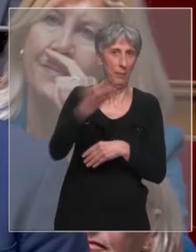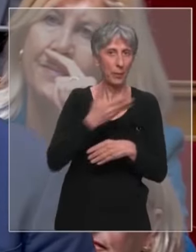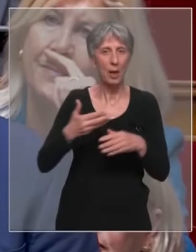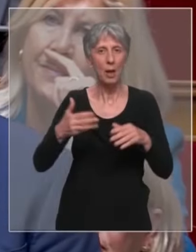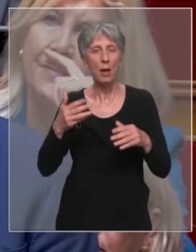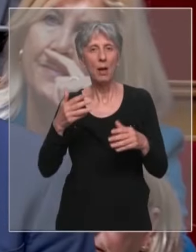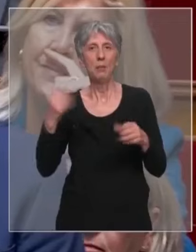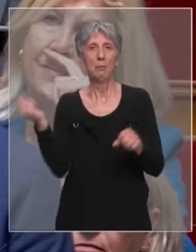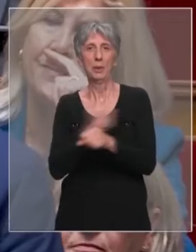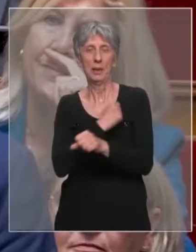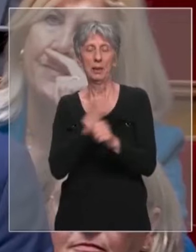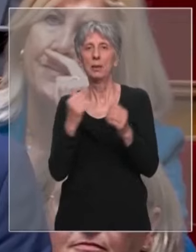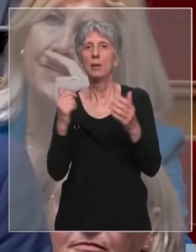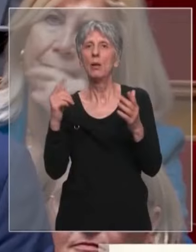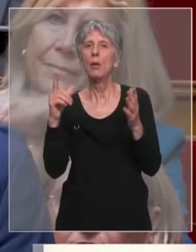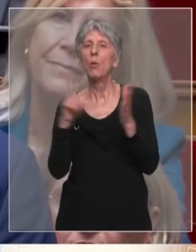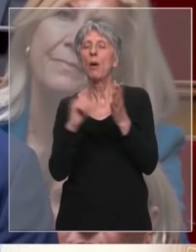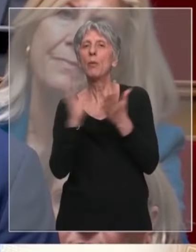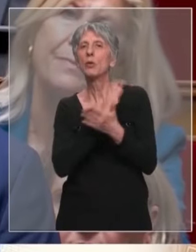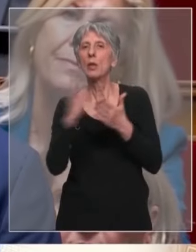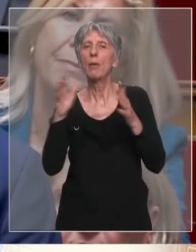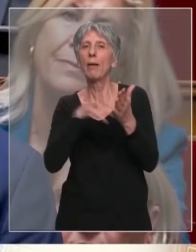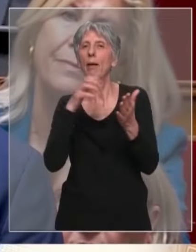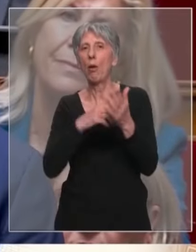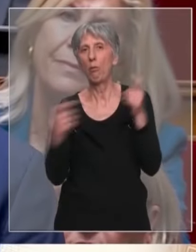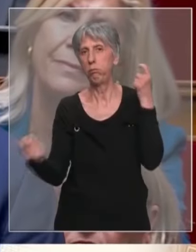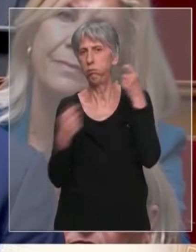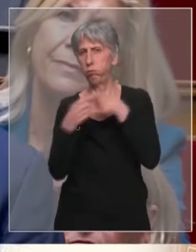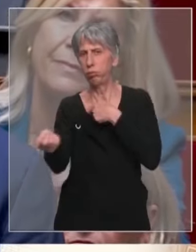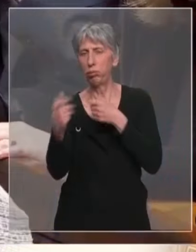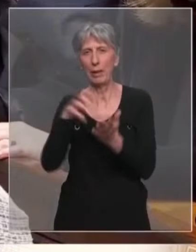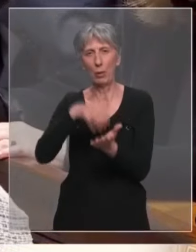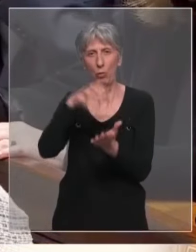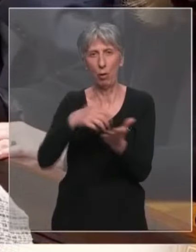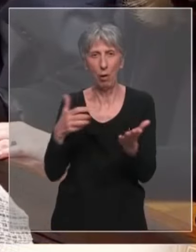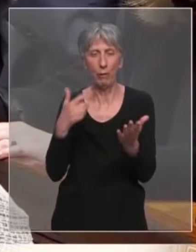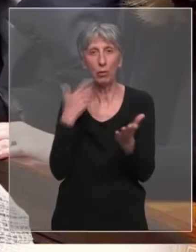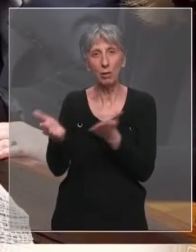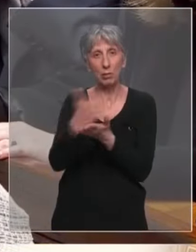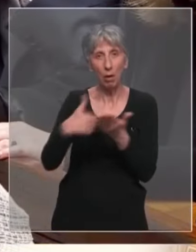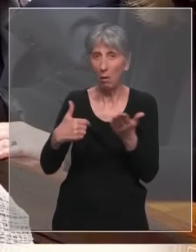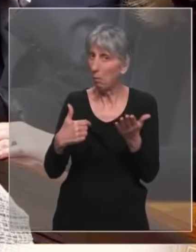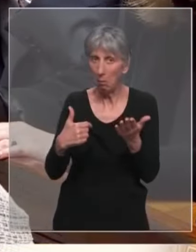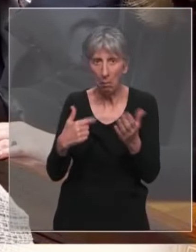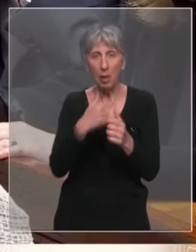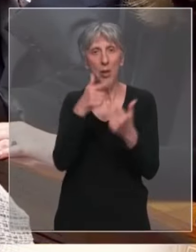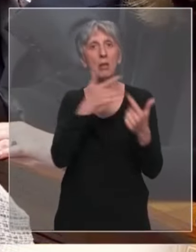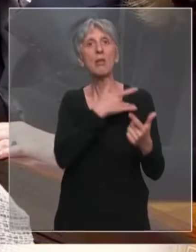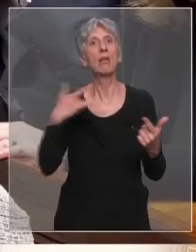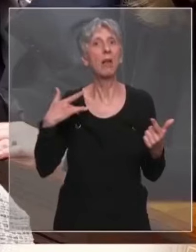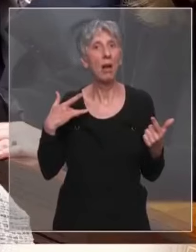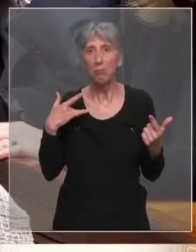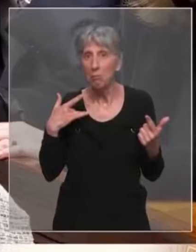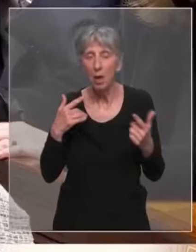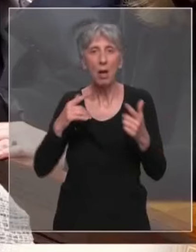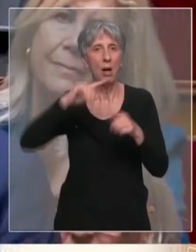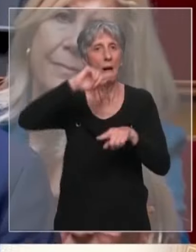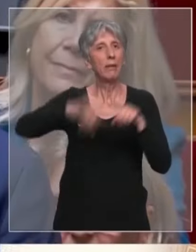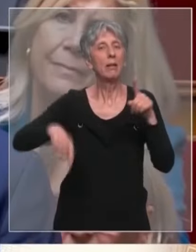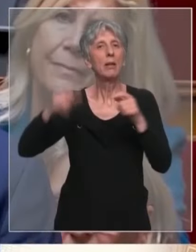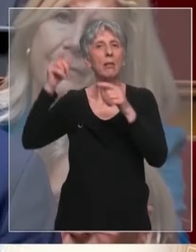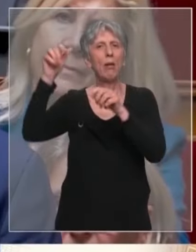répond pas à nos agriculteurs, ni à nos agriculteurs en difficulté pour leur assurer un revenu, ni à notre santé en empêchant l'importation de produits